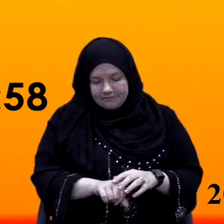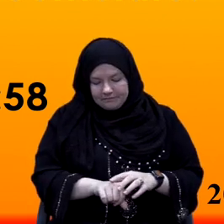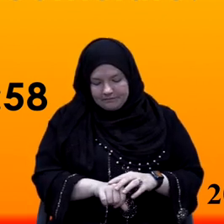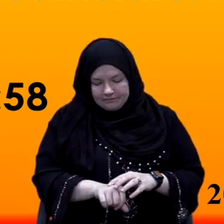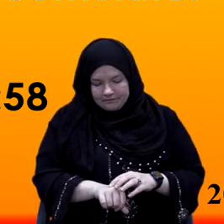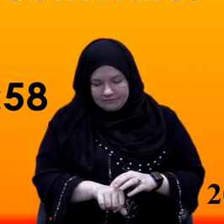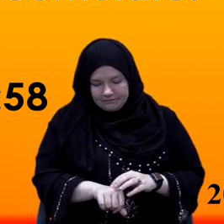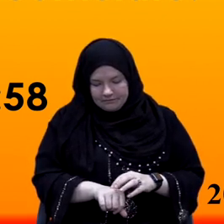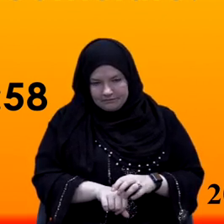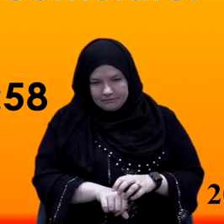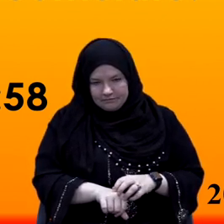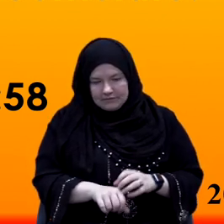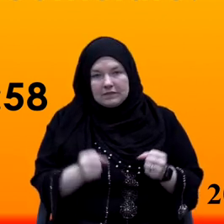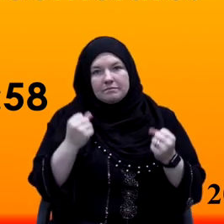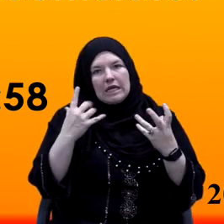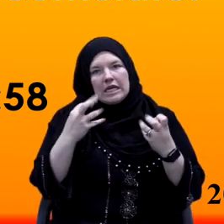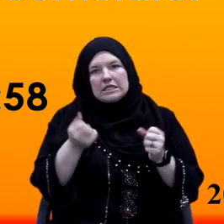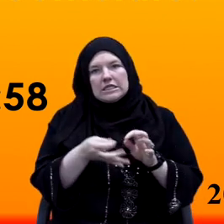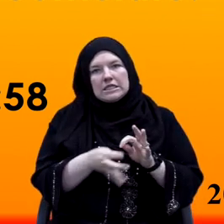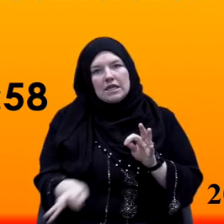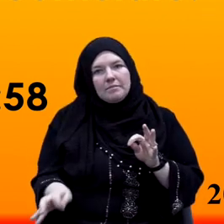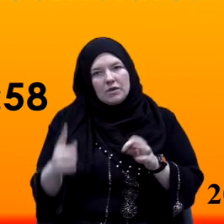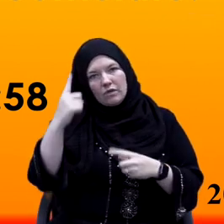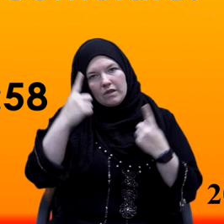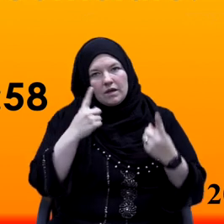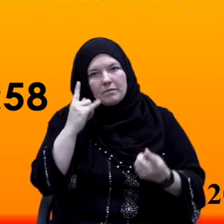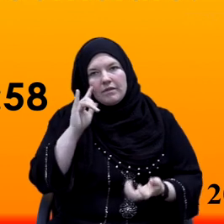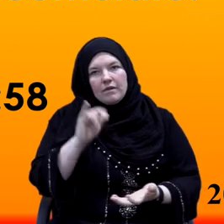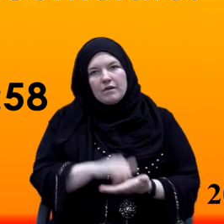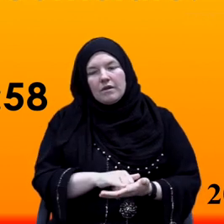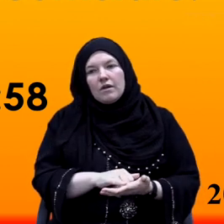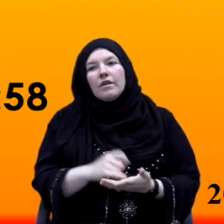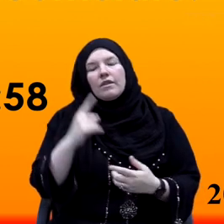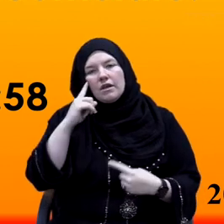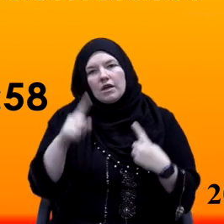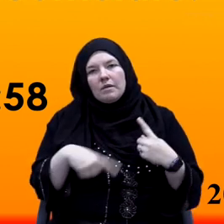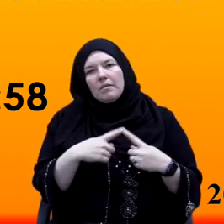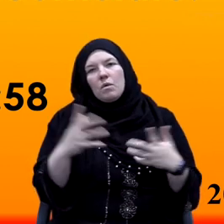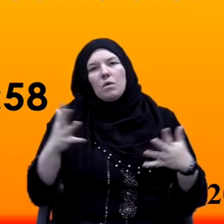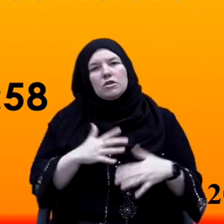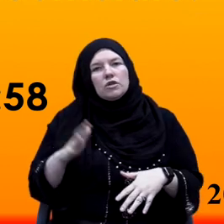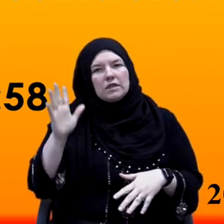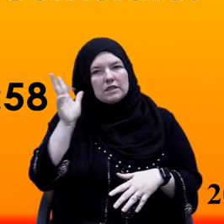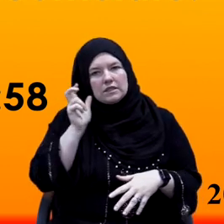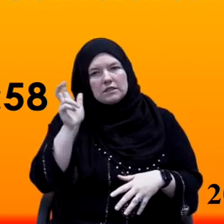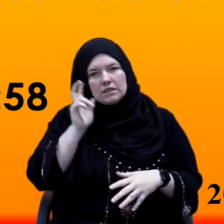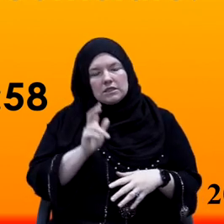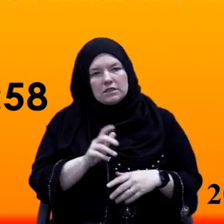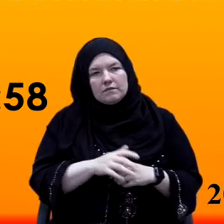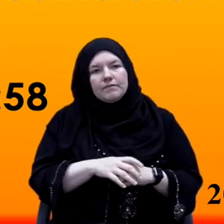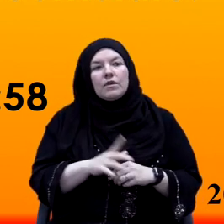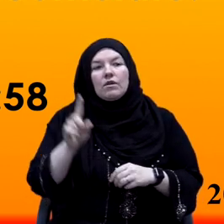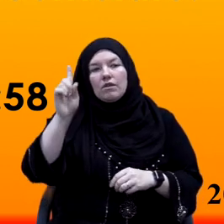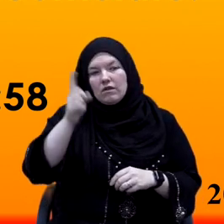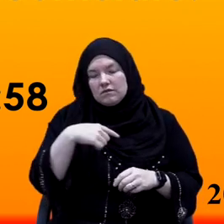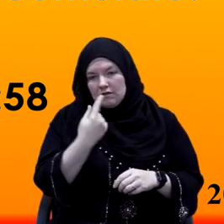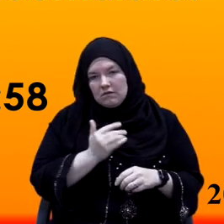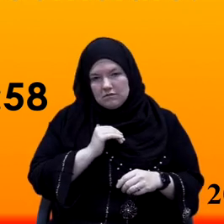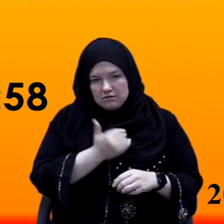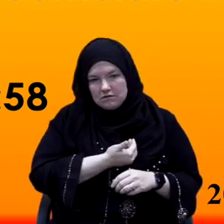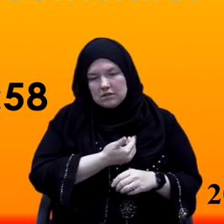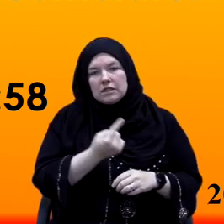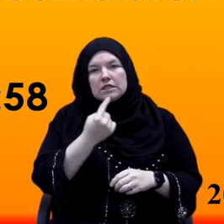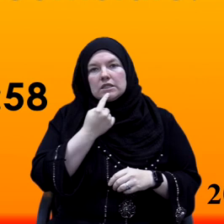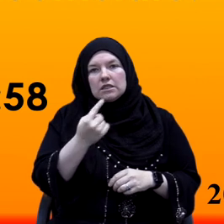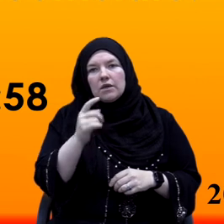يَجْمَعُونَ. It's an amazing statement. Think about it. Think of what you're listening to. Allah subhanahu wa ta'ala is saying,